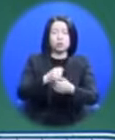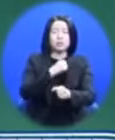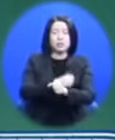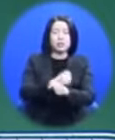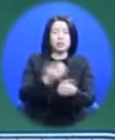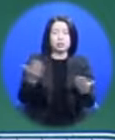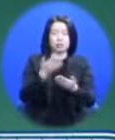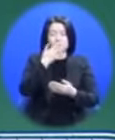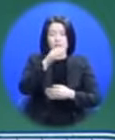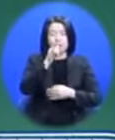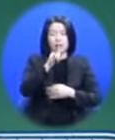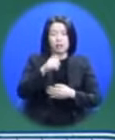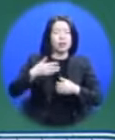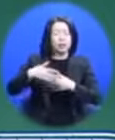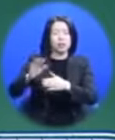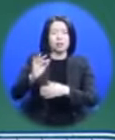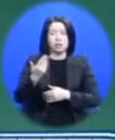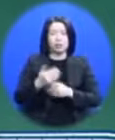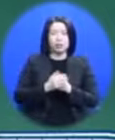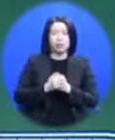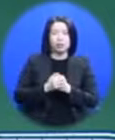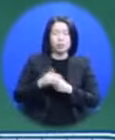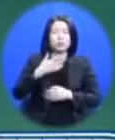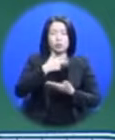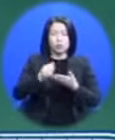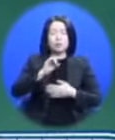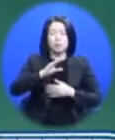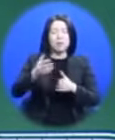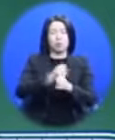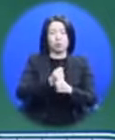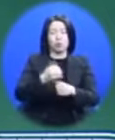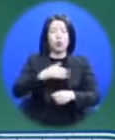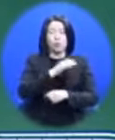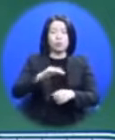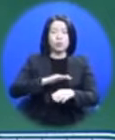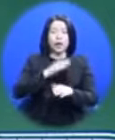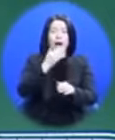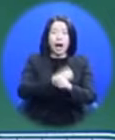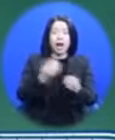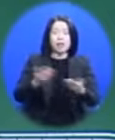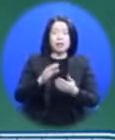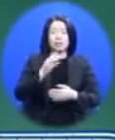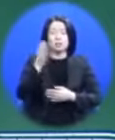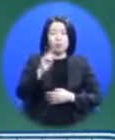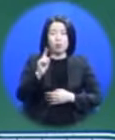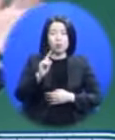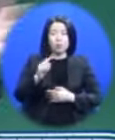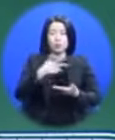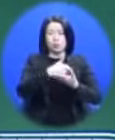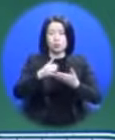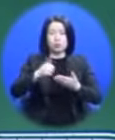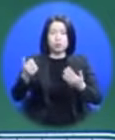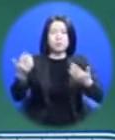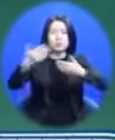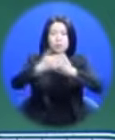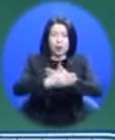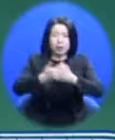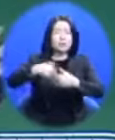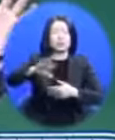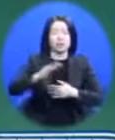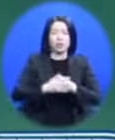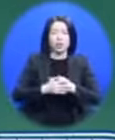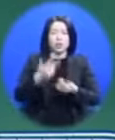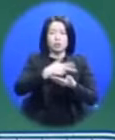겁니다. 주님이 나를 붙들고 왔어요. 그러니까 우리가 할 것은요, 많지 않아요. 그저 우리는 주님 품에 안겨서 가면 되는 거예요. 주님